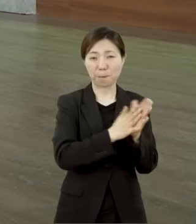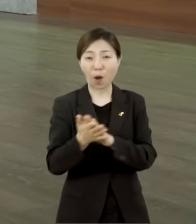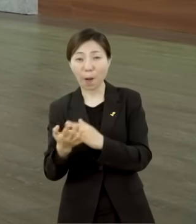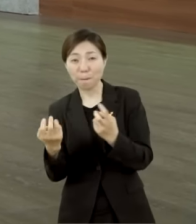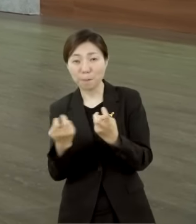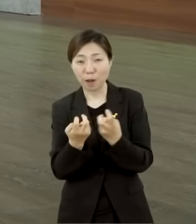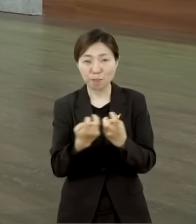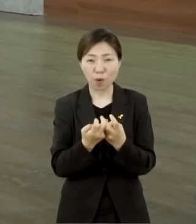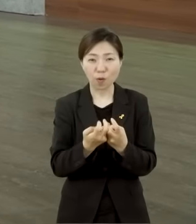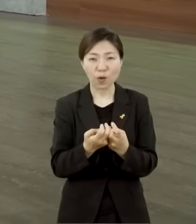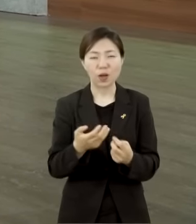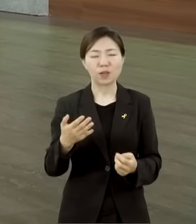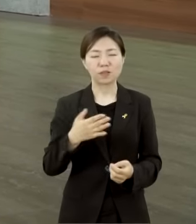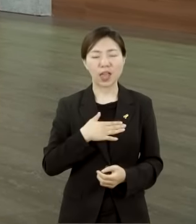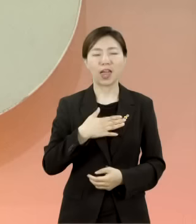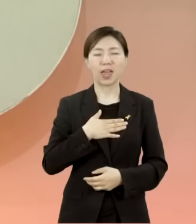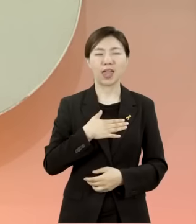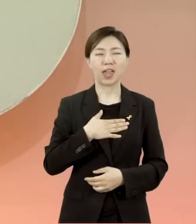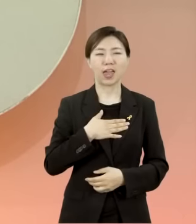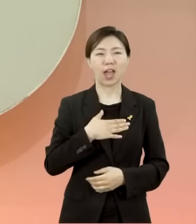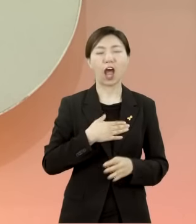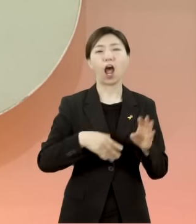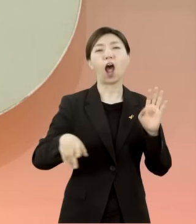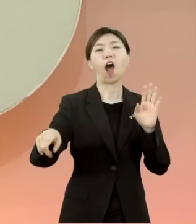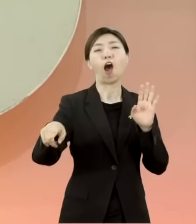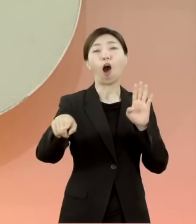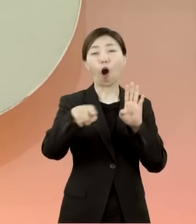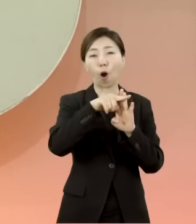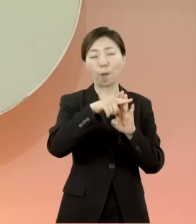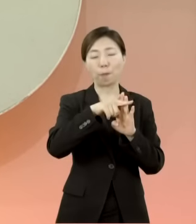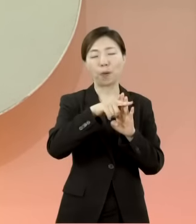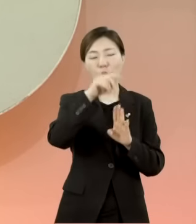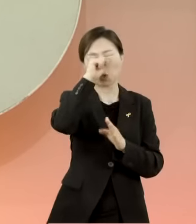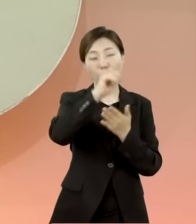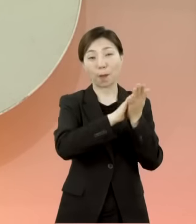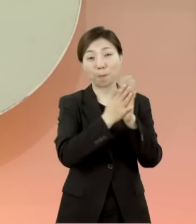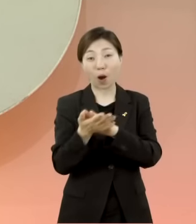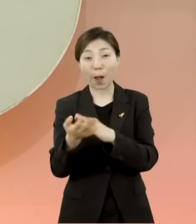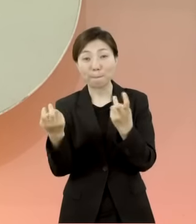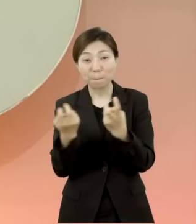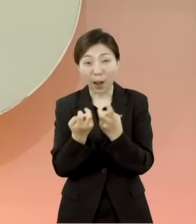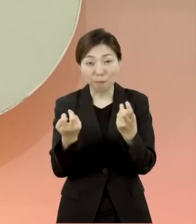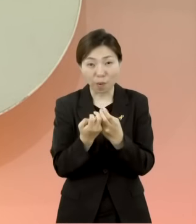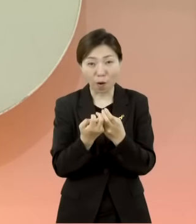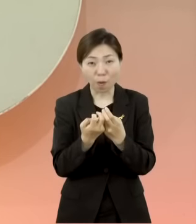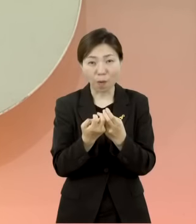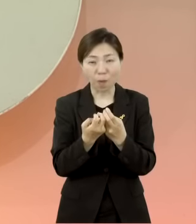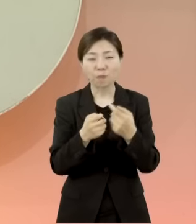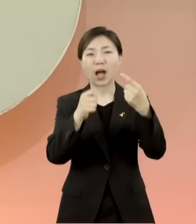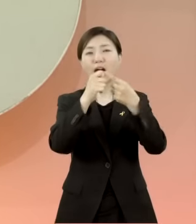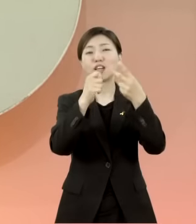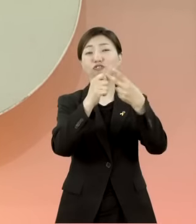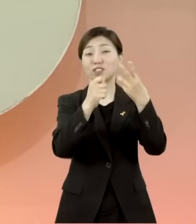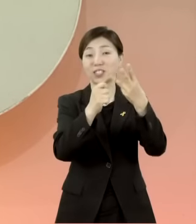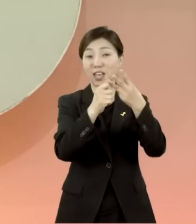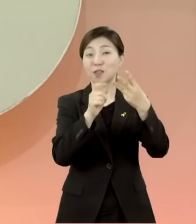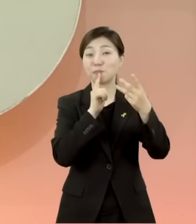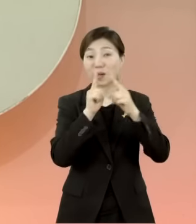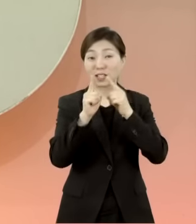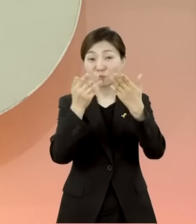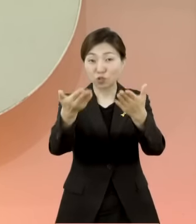바꾸는 법 팔자를 바꾸는 법 내 업의 에너지를 좋게 만드는 법 늘 세